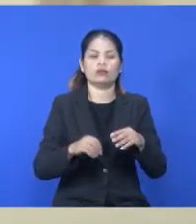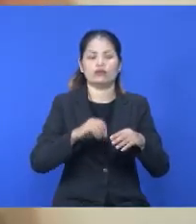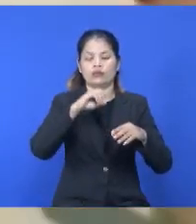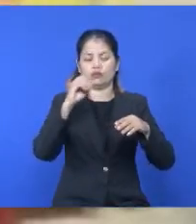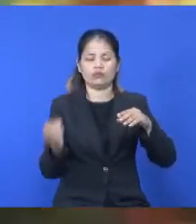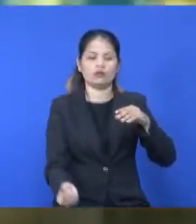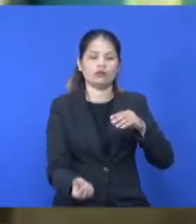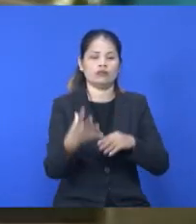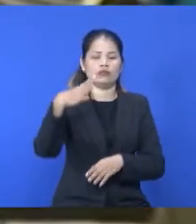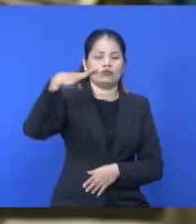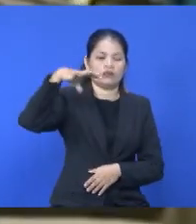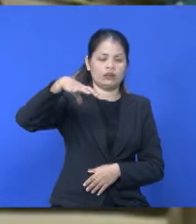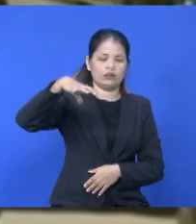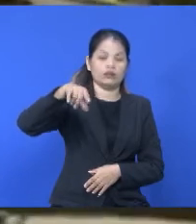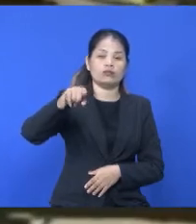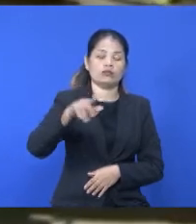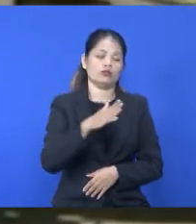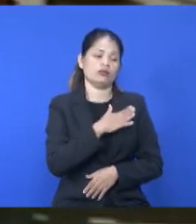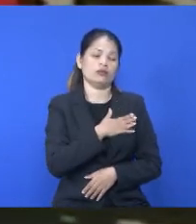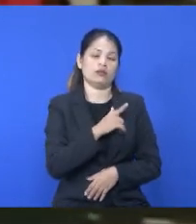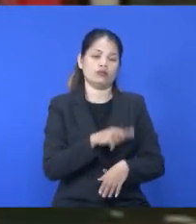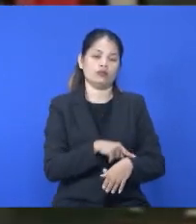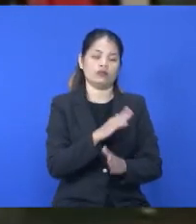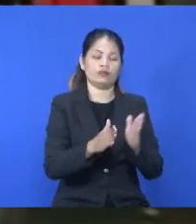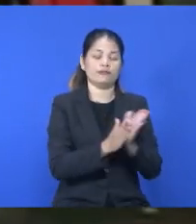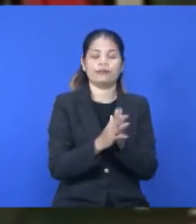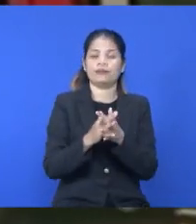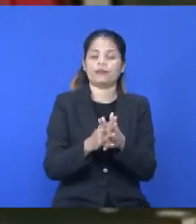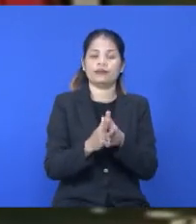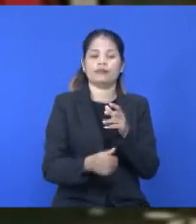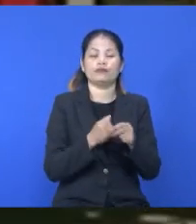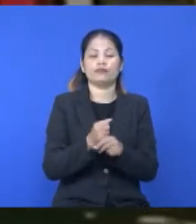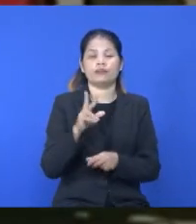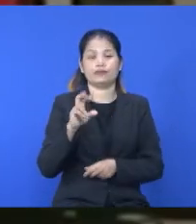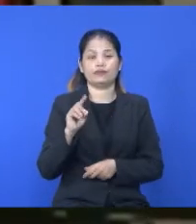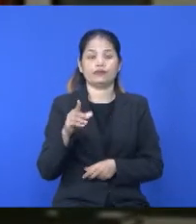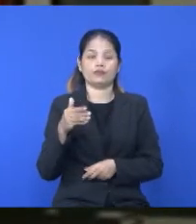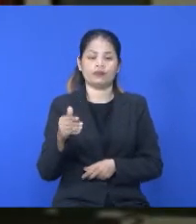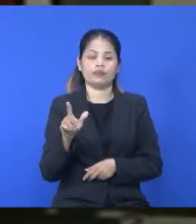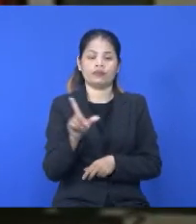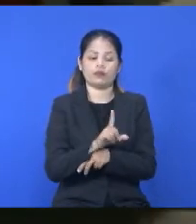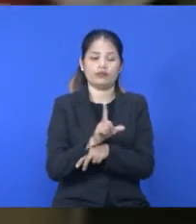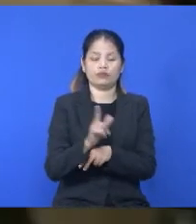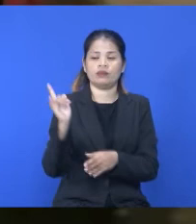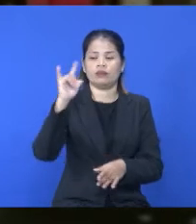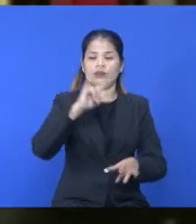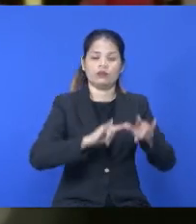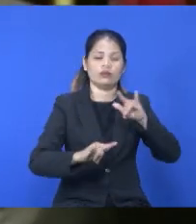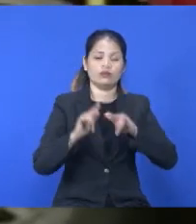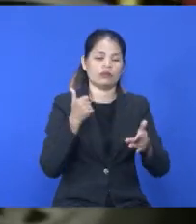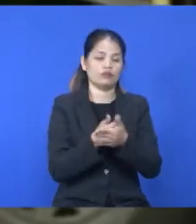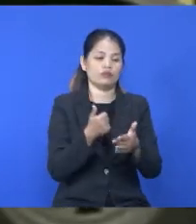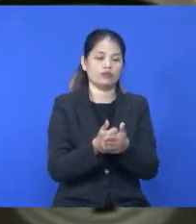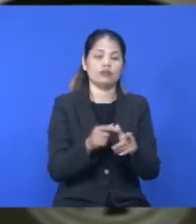យប់ថ្ងៃពុធម៉ោងនៅក្នុងតំបន់នៅសហរដ្ឋអាមេរិកកាលពីឆ្នាំ2019ក្រុមហ៊ុន Boeing ធ្លាប់បានធ្វើតេស្តស្រដៀងគ្នាជាលើក